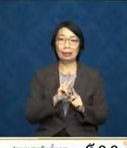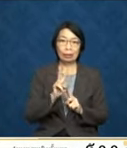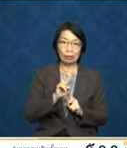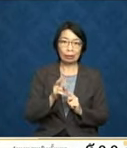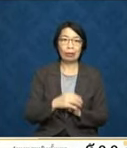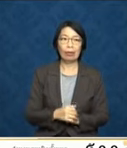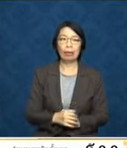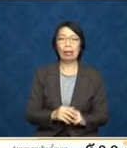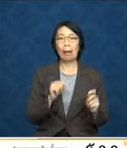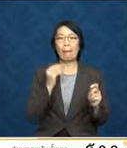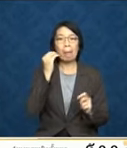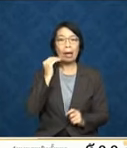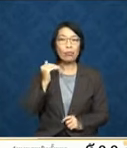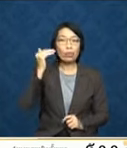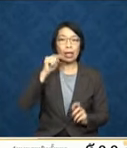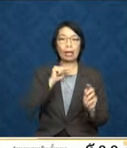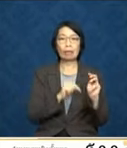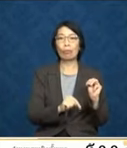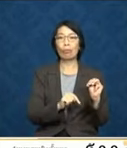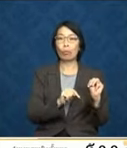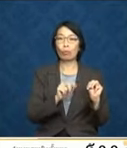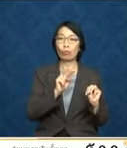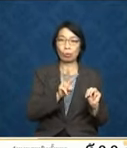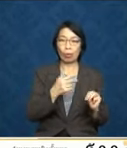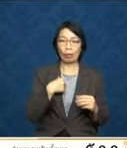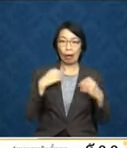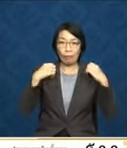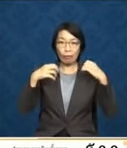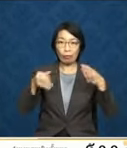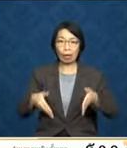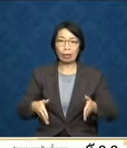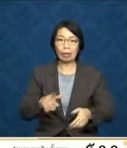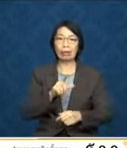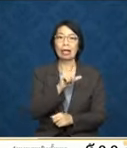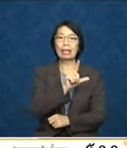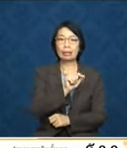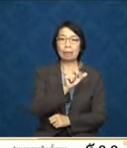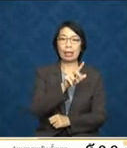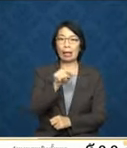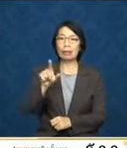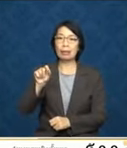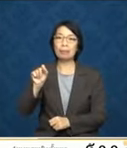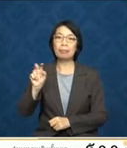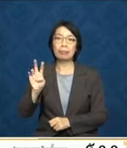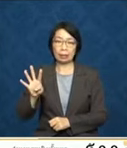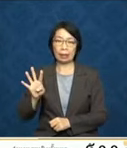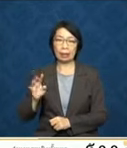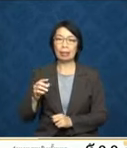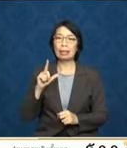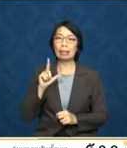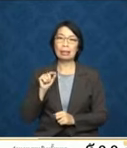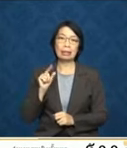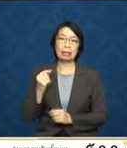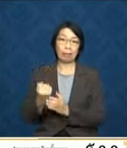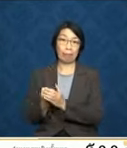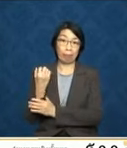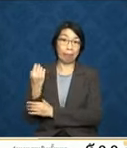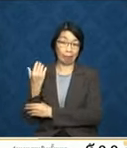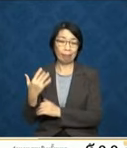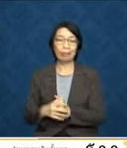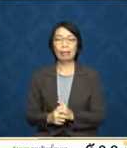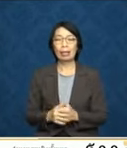ทิศบุตรโทผู้ใหญ่บ้านนนบกหมู่10และชาวบ้านต้องการไฟส่องสว่างกิโลเมตรที่23ถึง24จำนวน20ต้นช่วงที่3